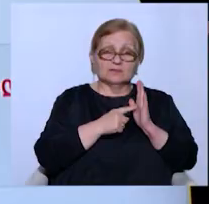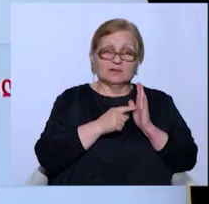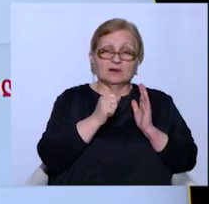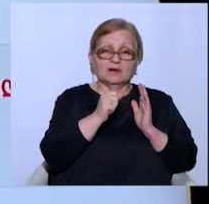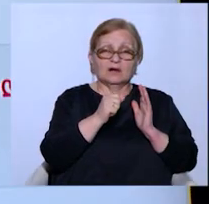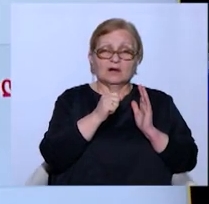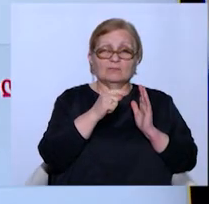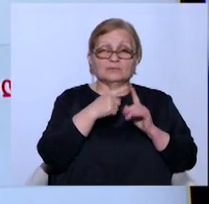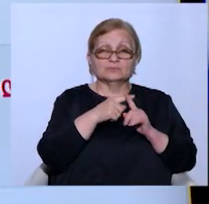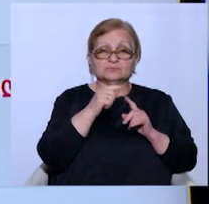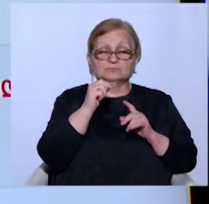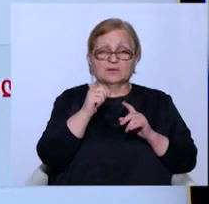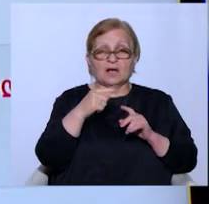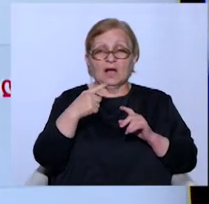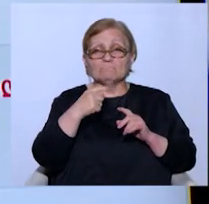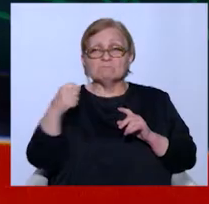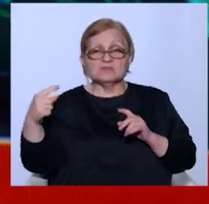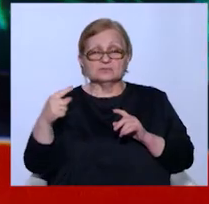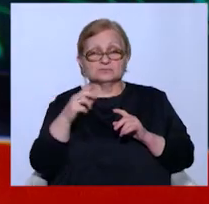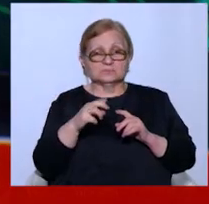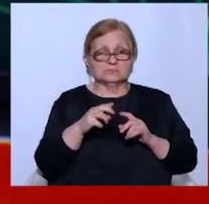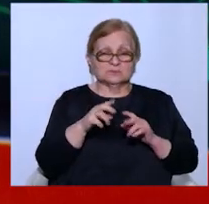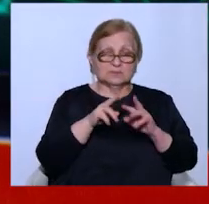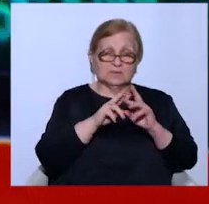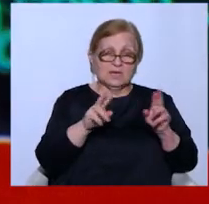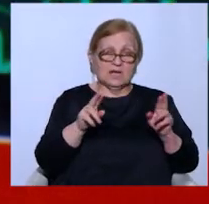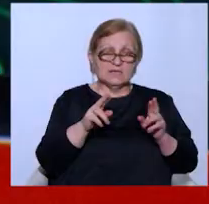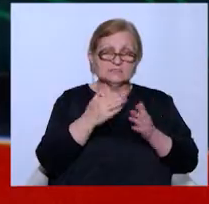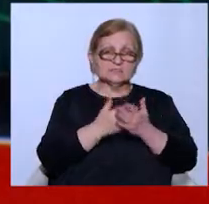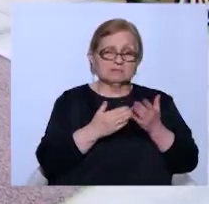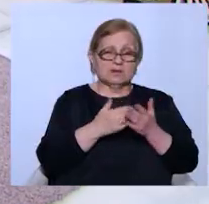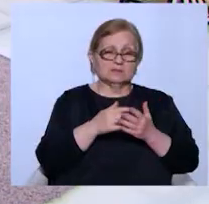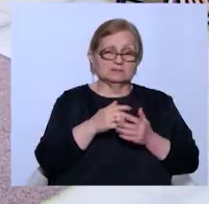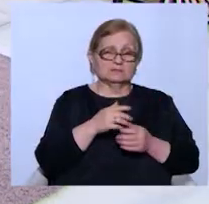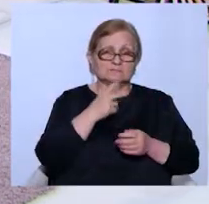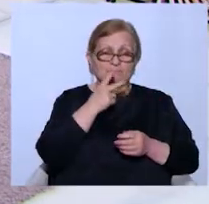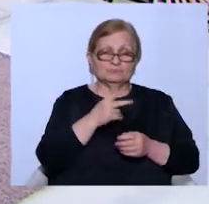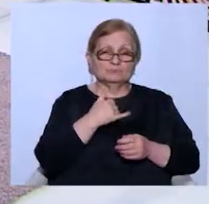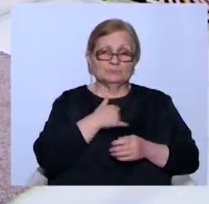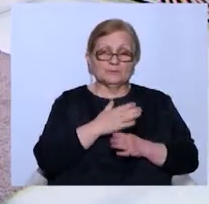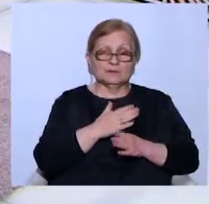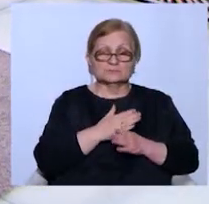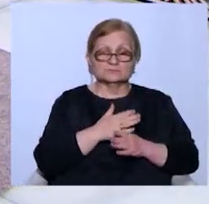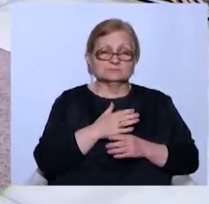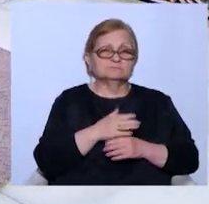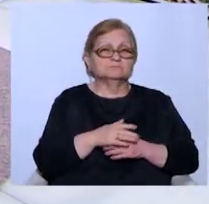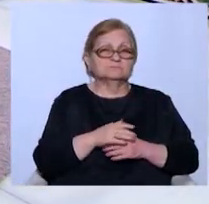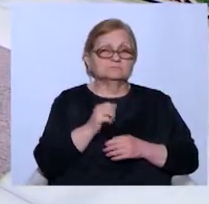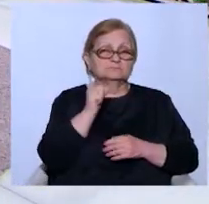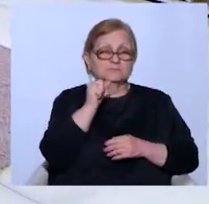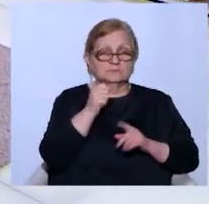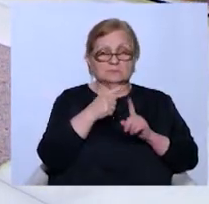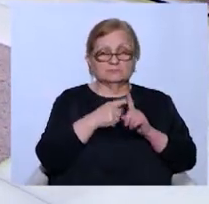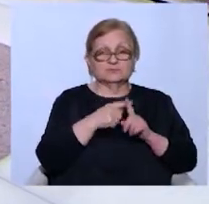a პლუს b, a მინუს b. მოდით ახლა მსგავსი ტიპის მაგალითებს განვიხილებ. აი მაგალითად მაქვს მოცემული a